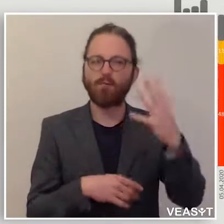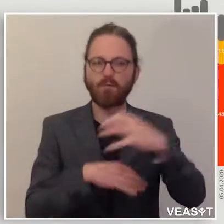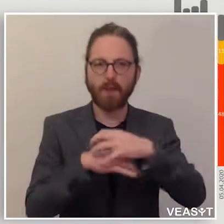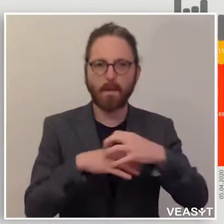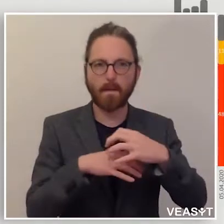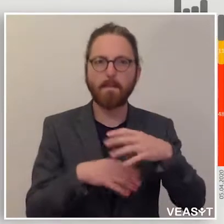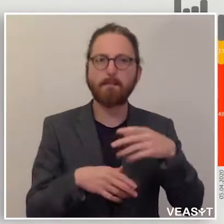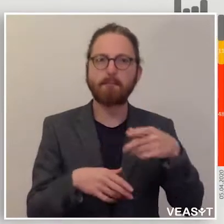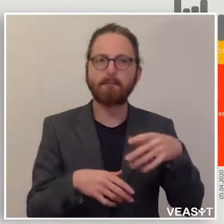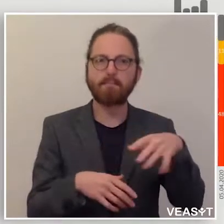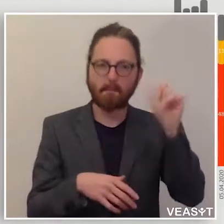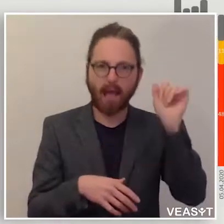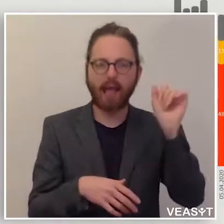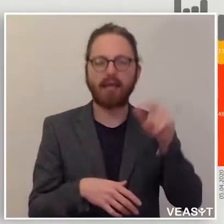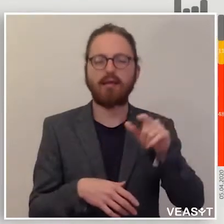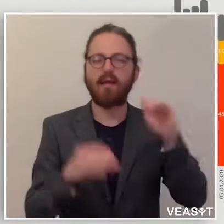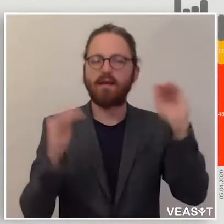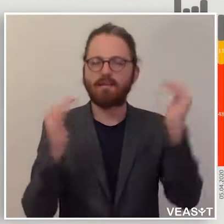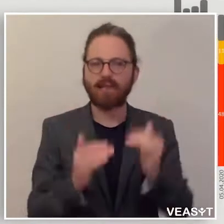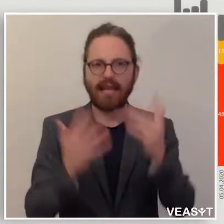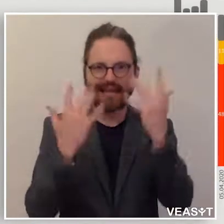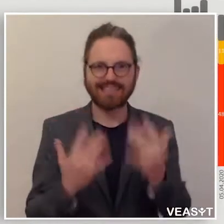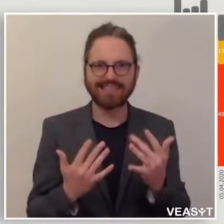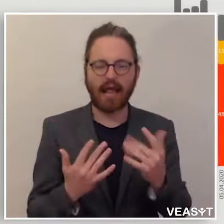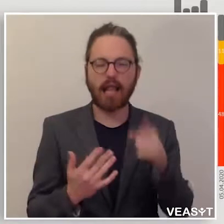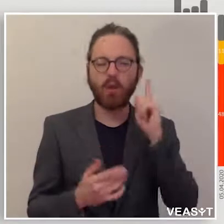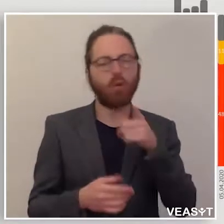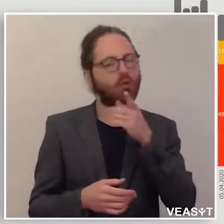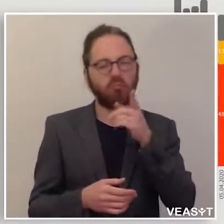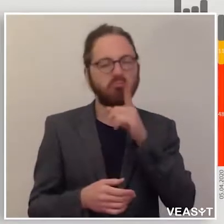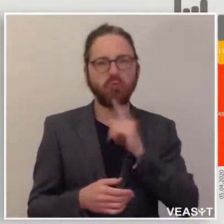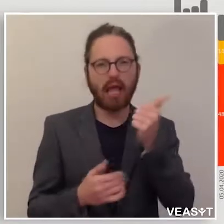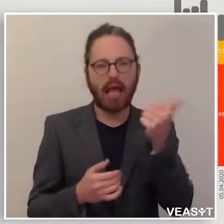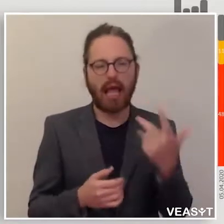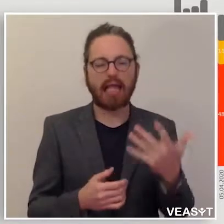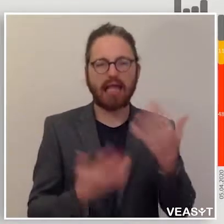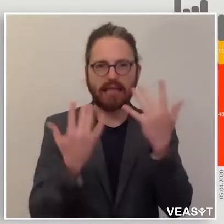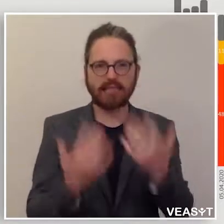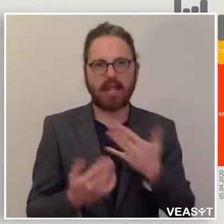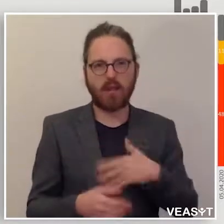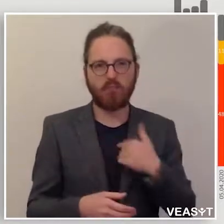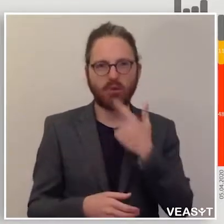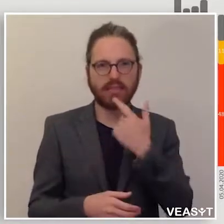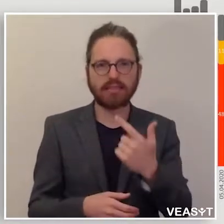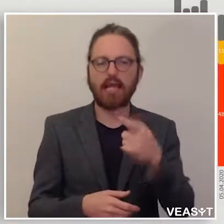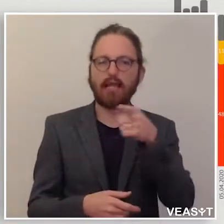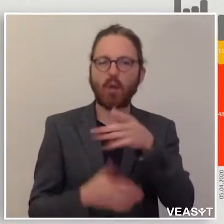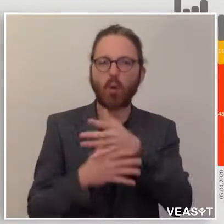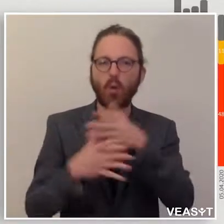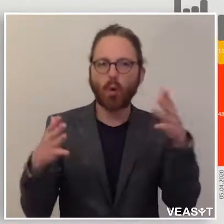soul man sito salda in grafica il mistero di sostegno ai knicks aumenti sui saldi